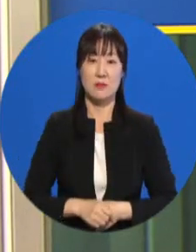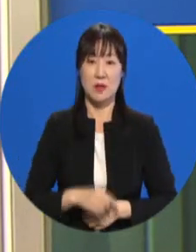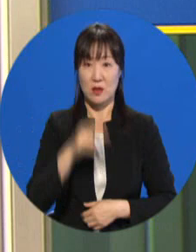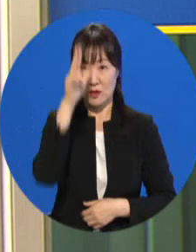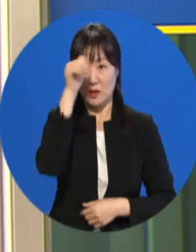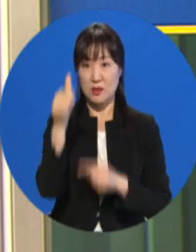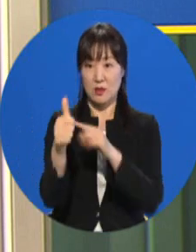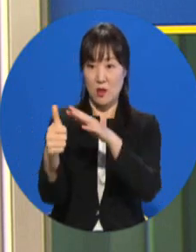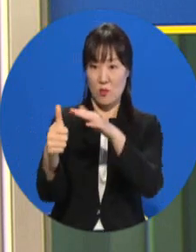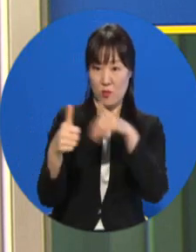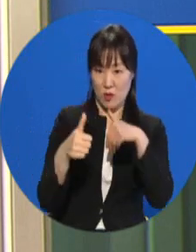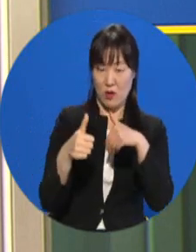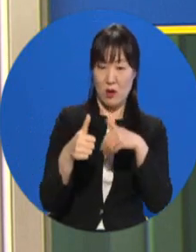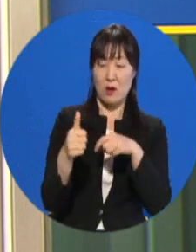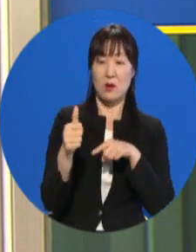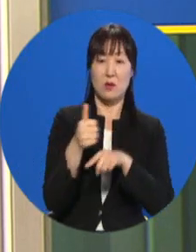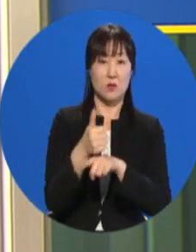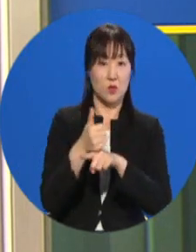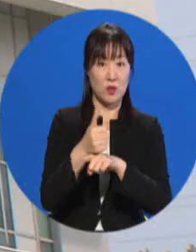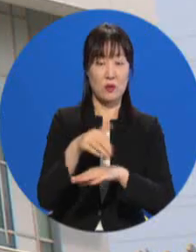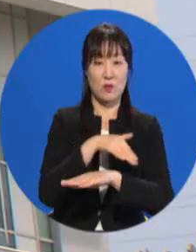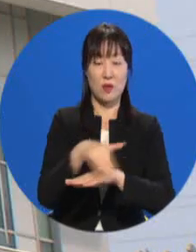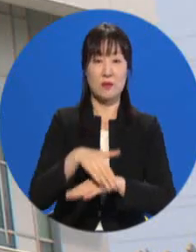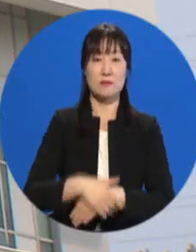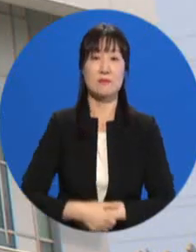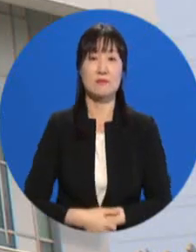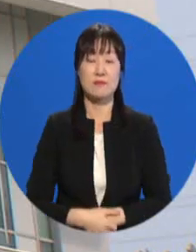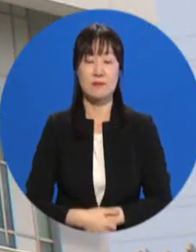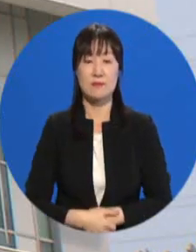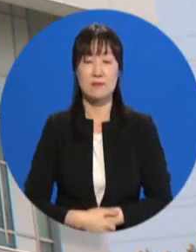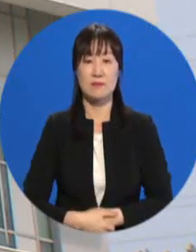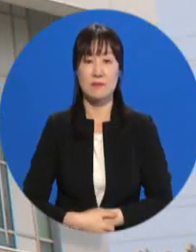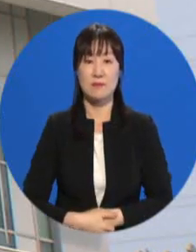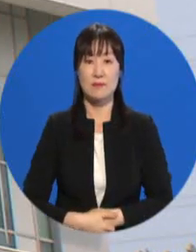경찰관을 불러 사실관계를 확인할 예정입니다. MBC 뉴스 김양훈입니다.